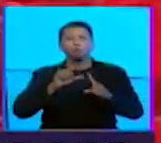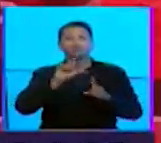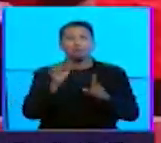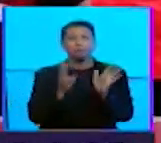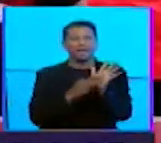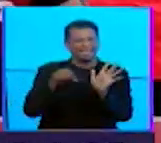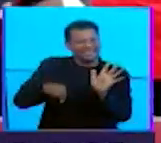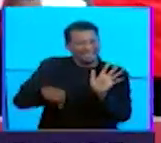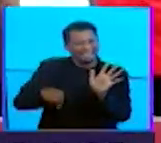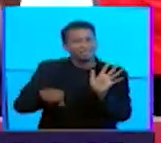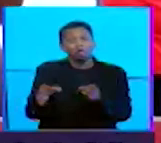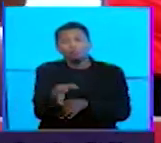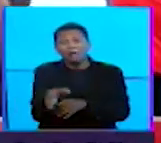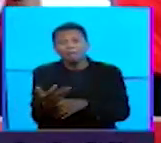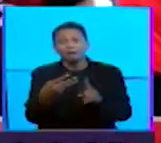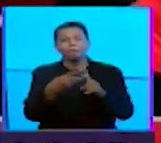Belitung.